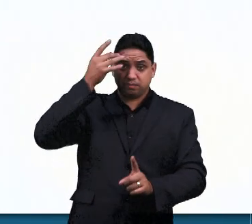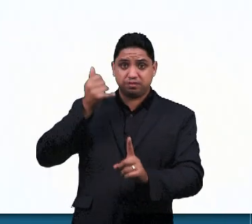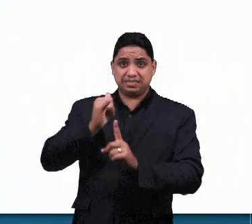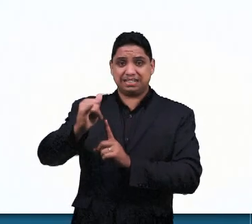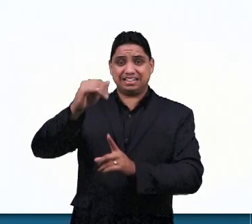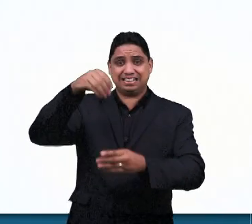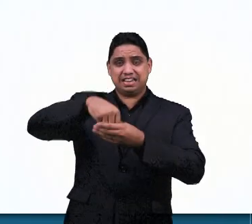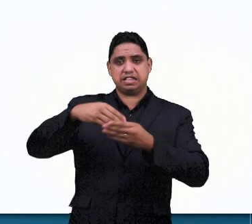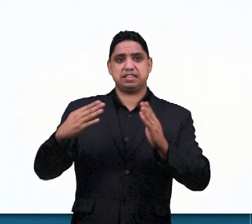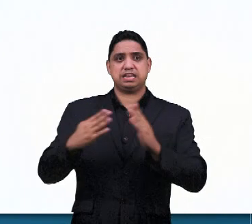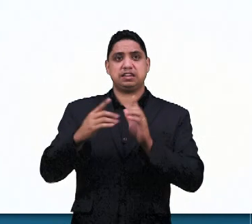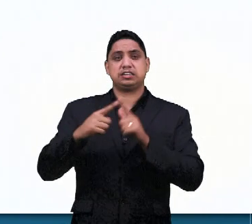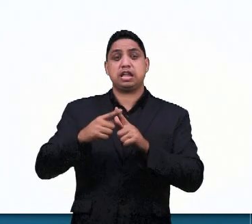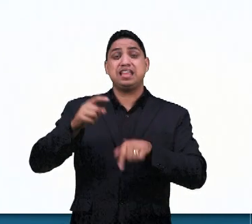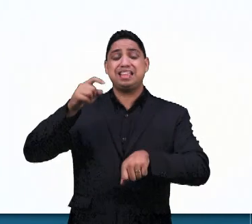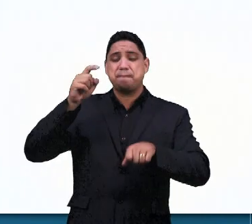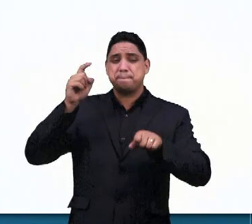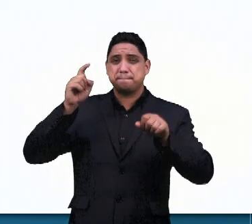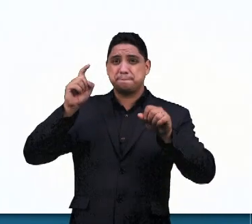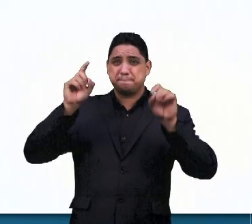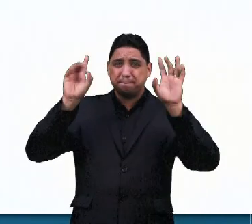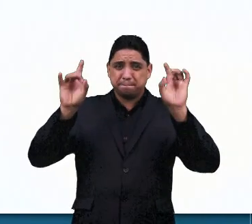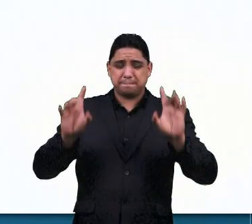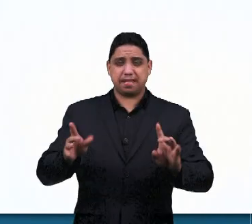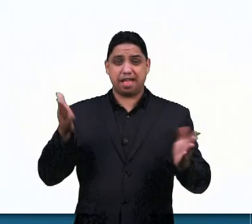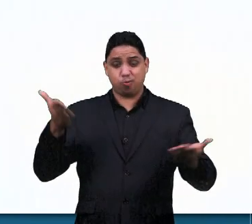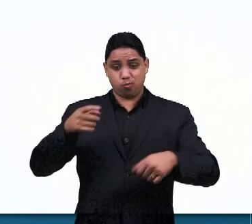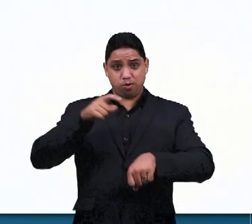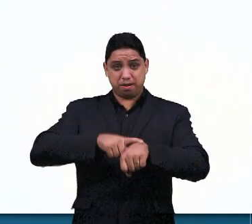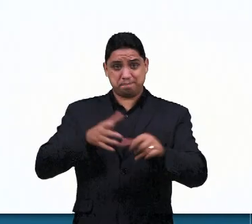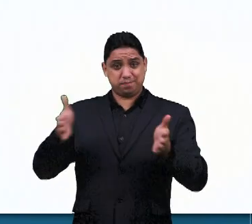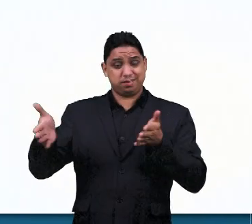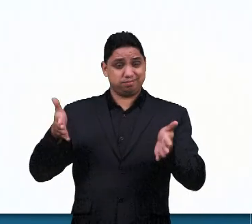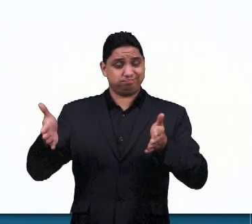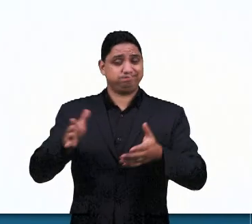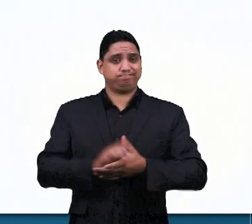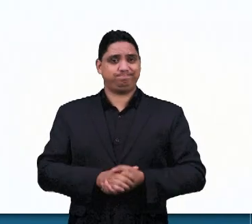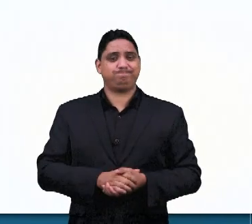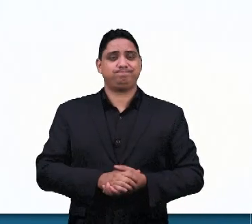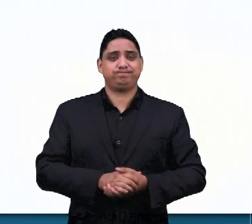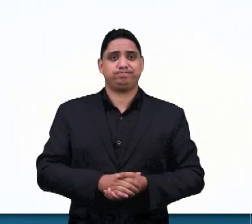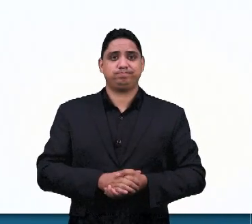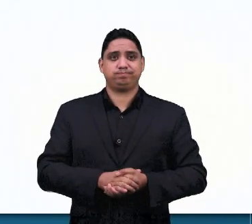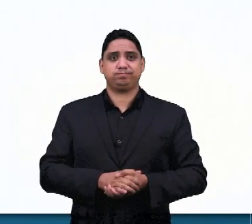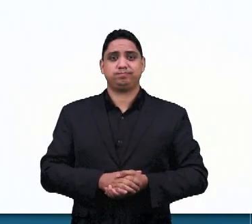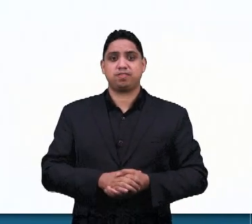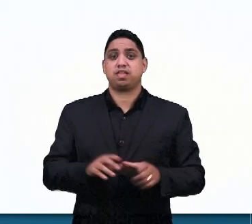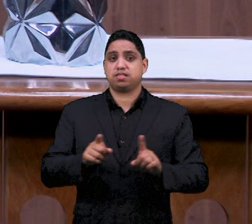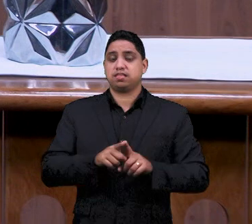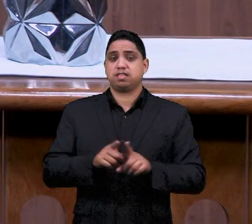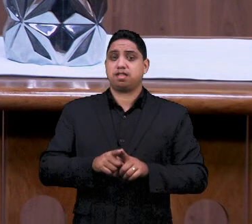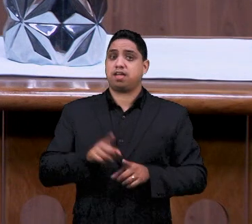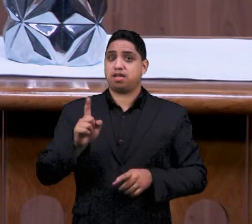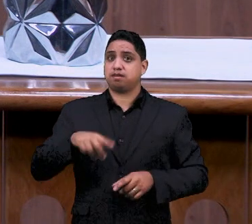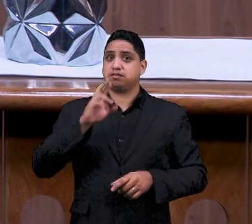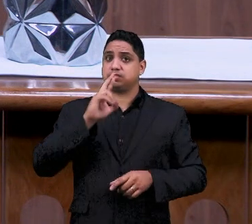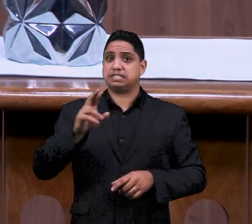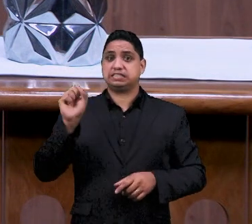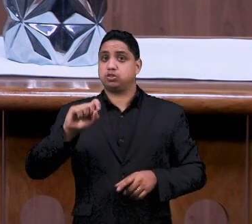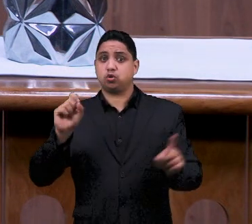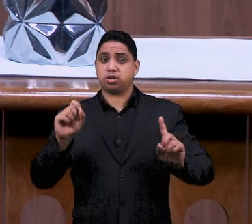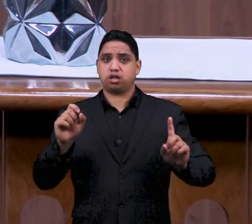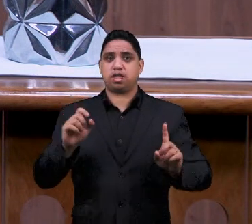l'esprit de prophétie dans la vie de l'Église, et spécialement dans ce temps? Aussi, c'est une réponse, ce n'est pas oui ou